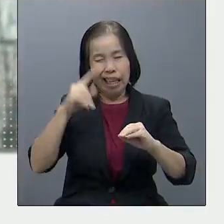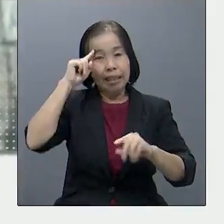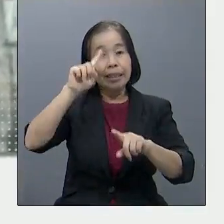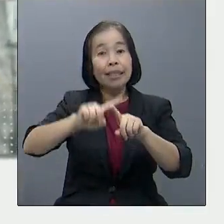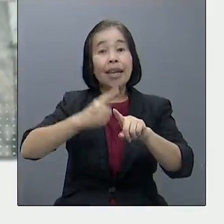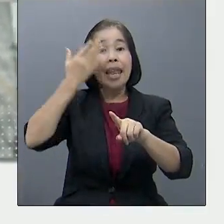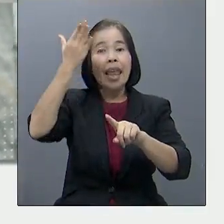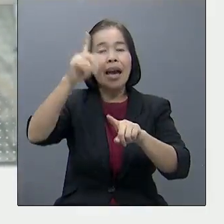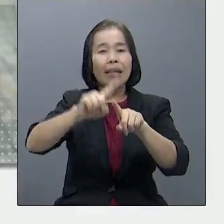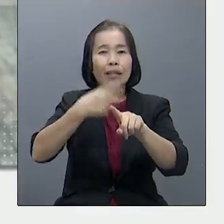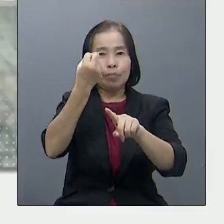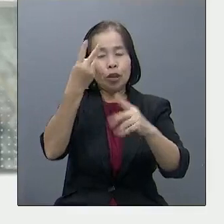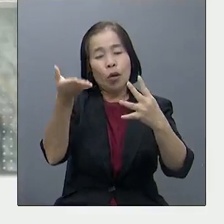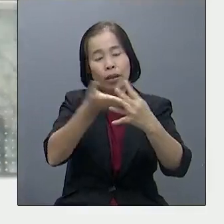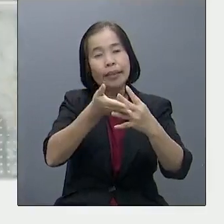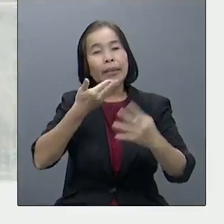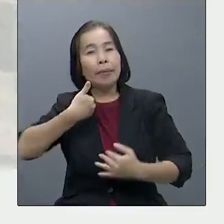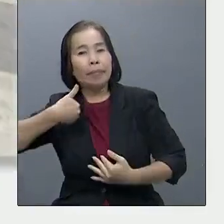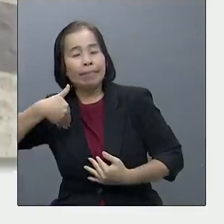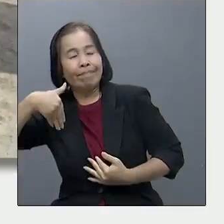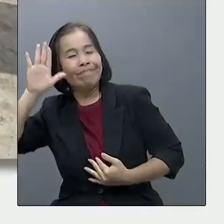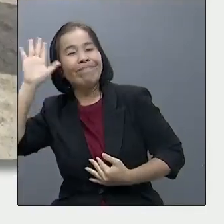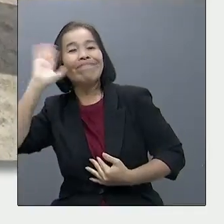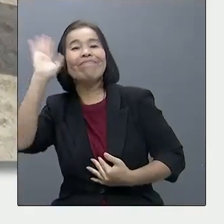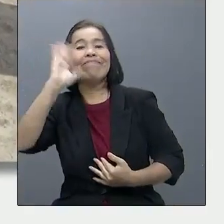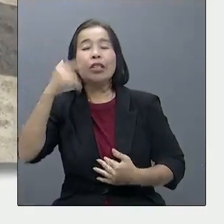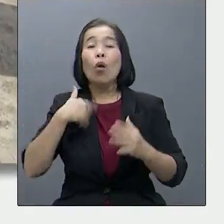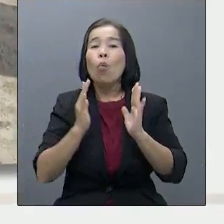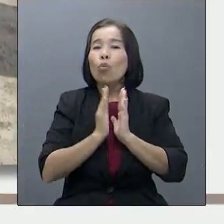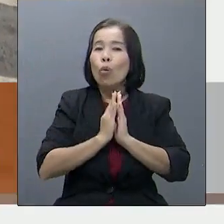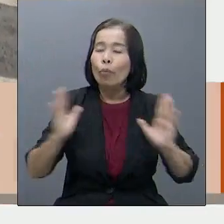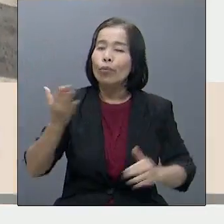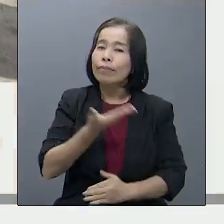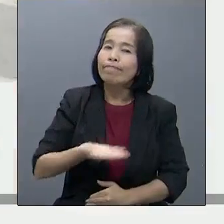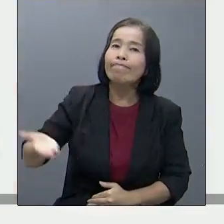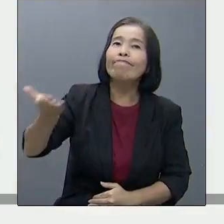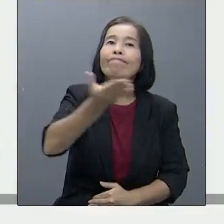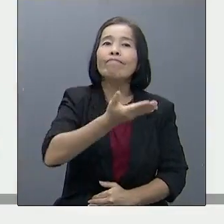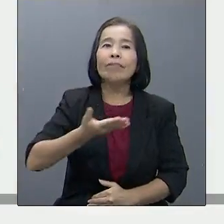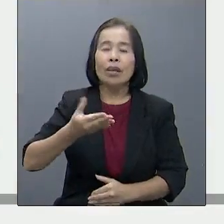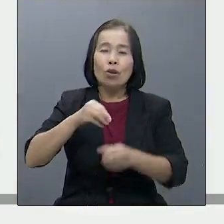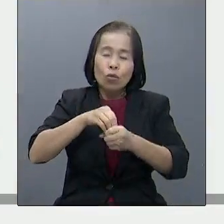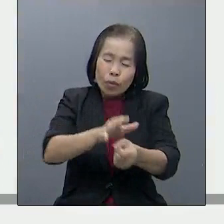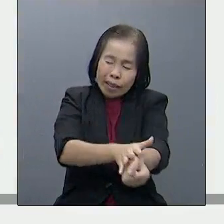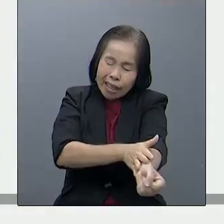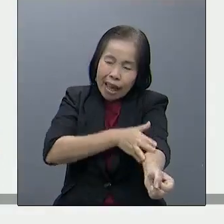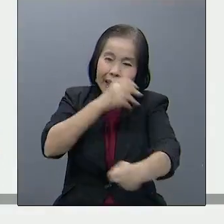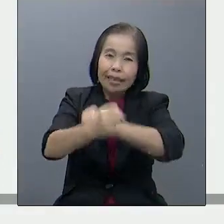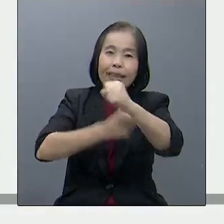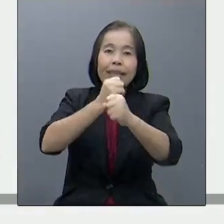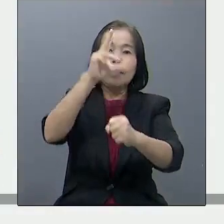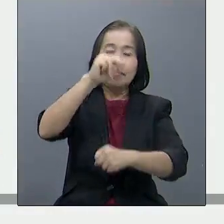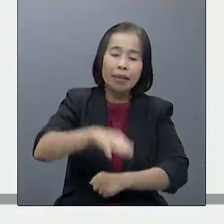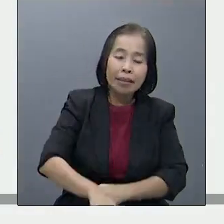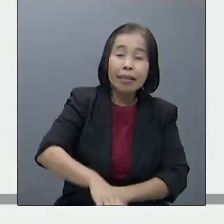หน้าจากนั้นไว้เจอกันให่นะครับขอบคุณสำหรบทุกอย่าง ตลอด 30 ปีที่ผ่านมาขอโทษถ้า